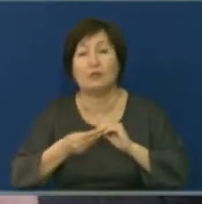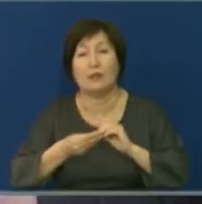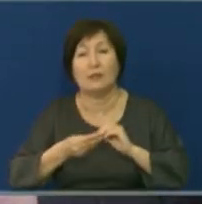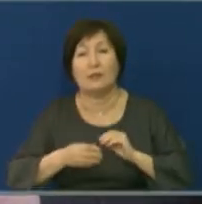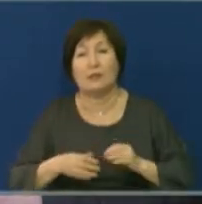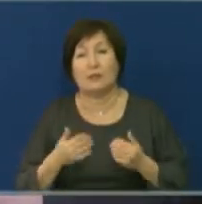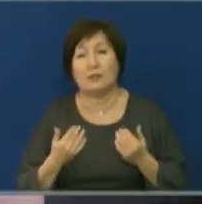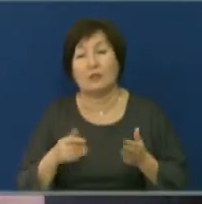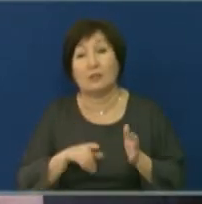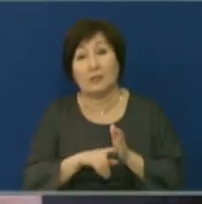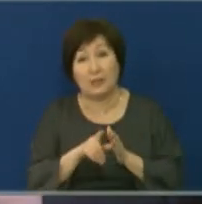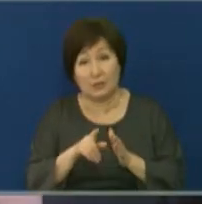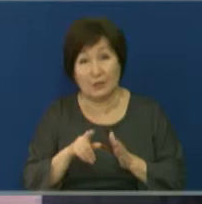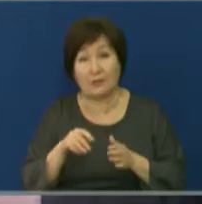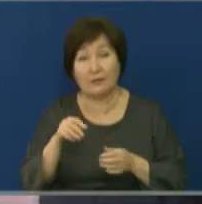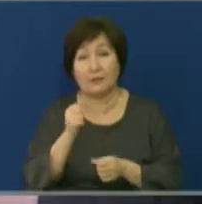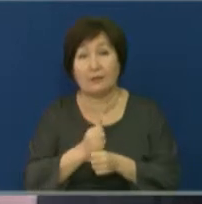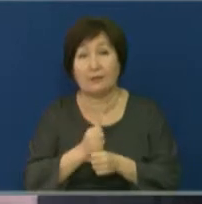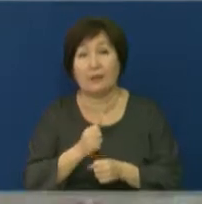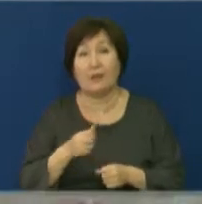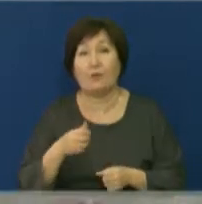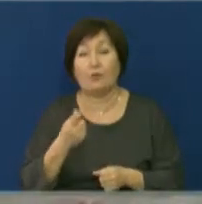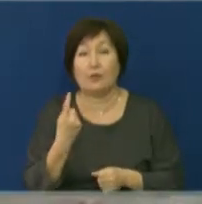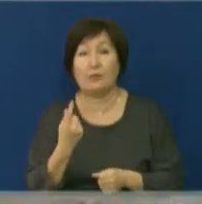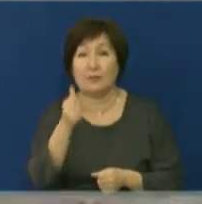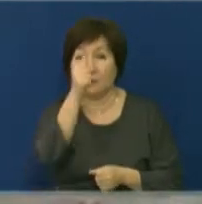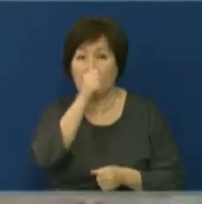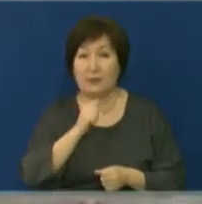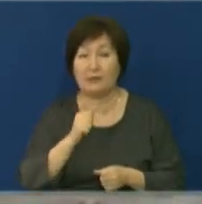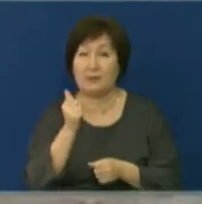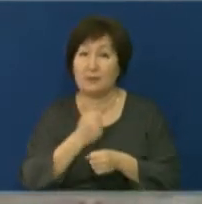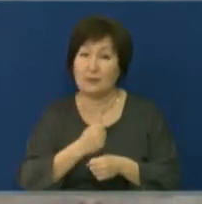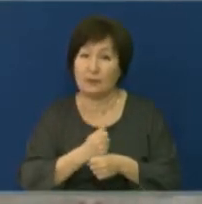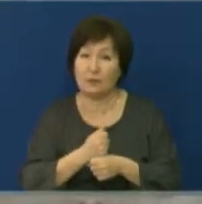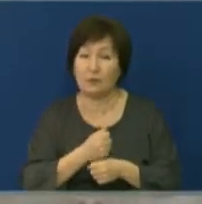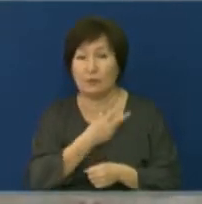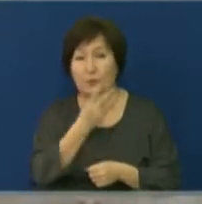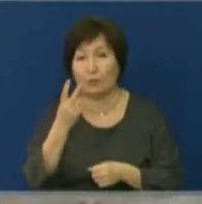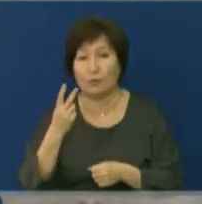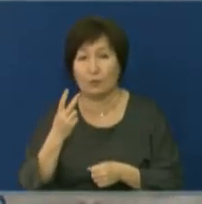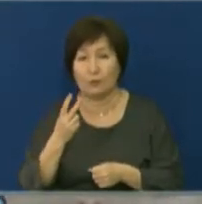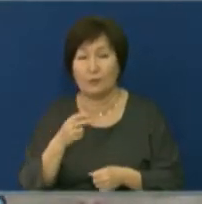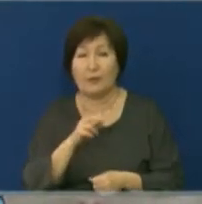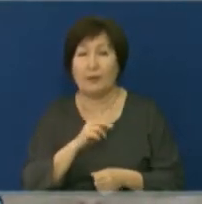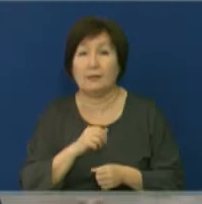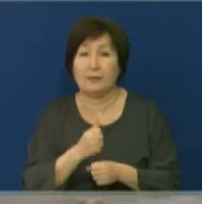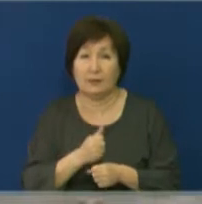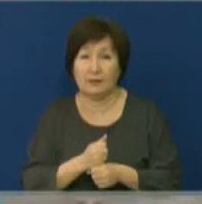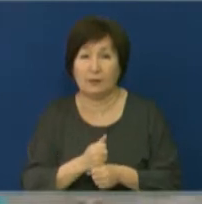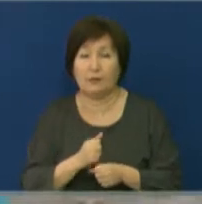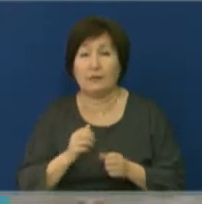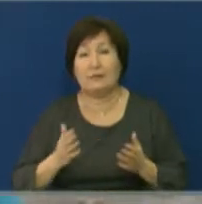вот делать. Ну, месяц уже делают. Ну, вроде делают. Вот доживем, если мы до этого